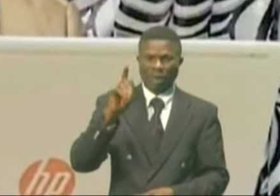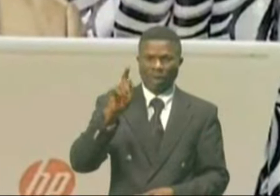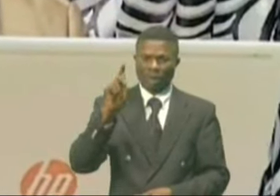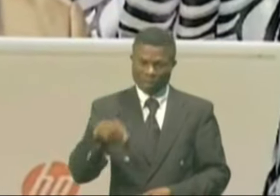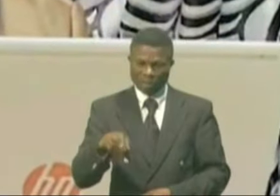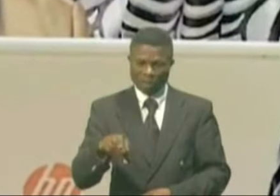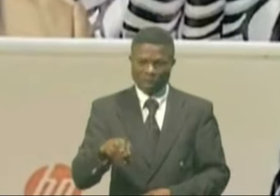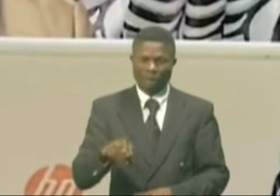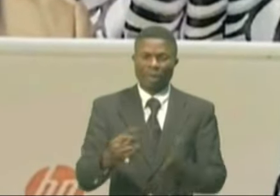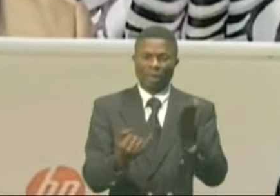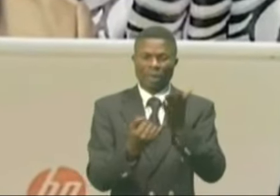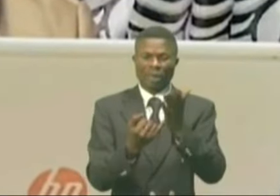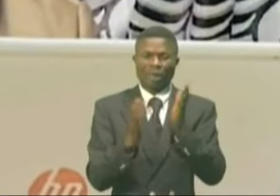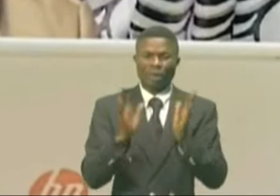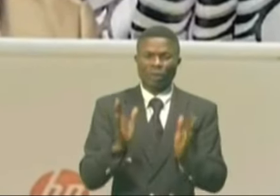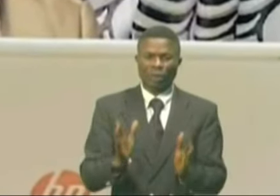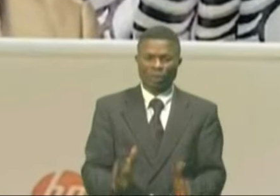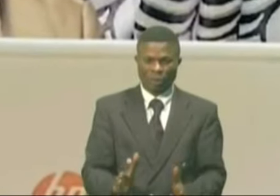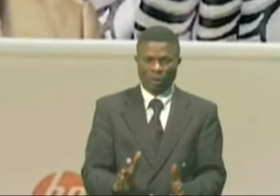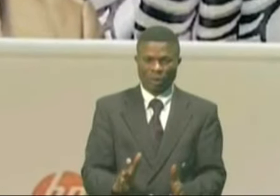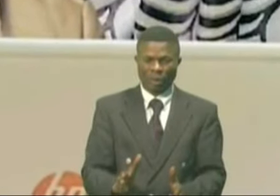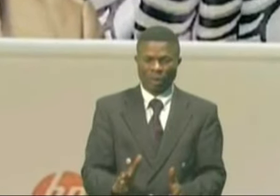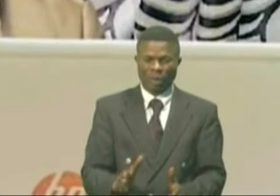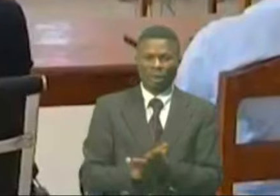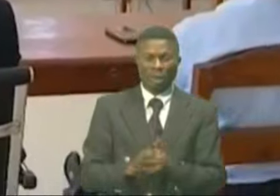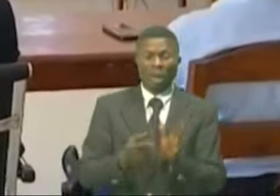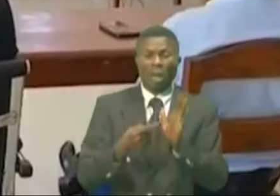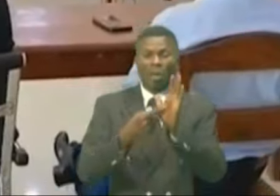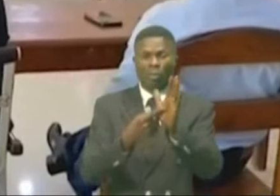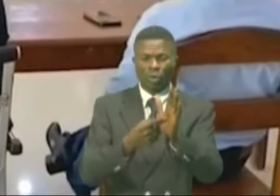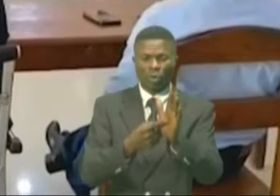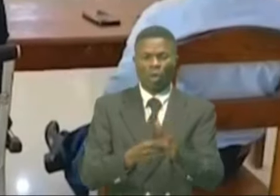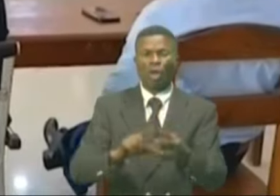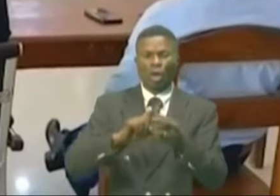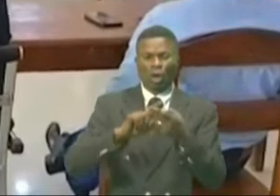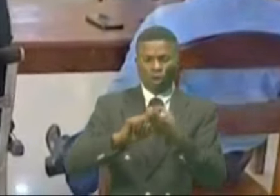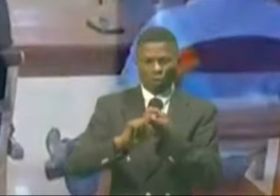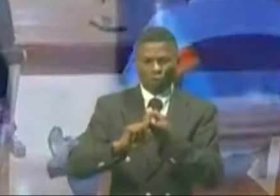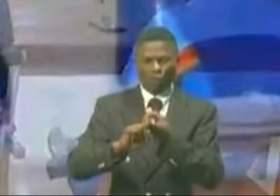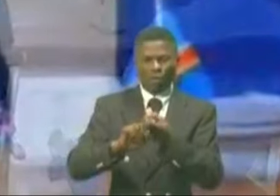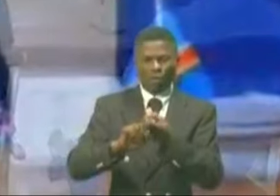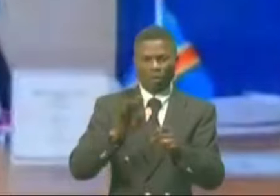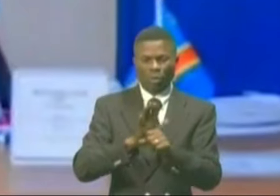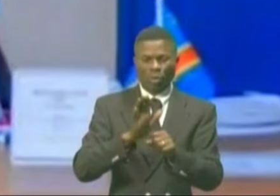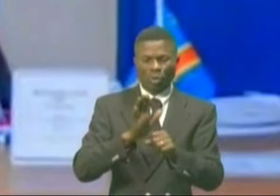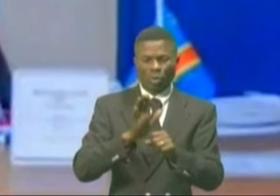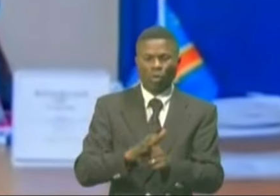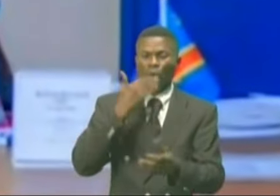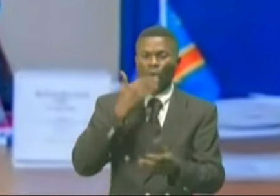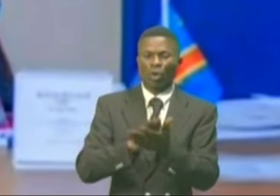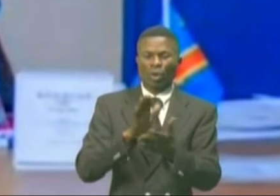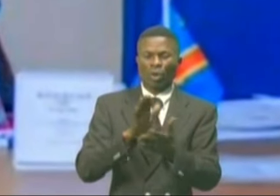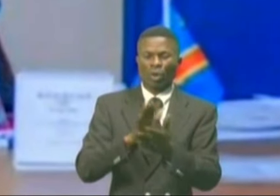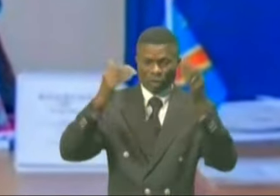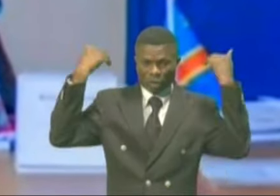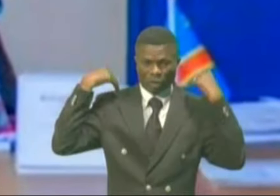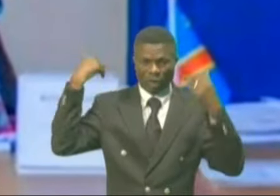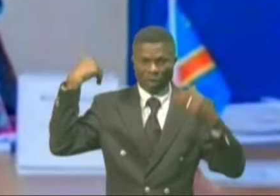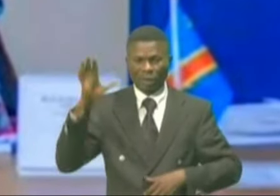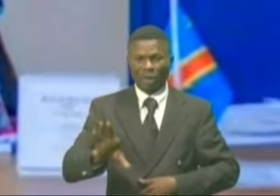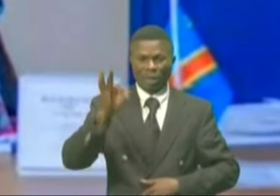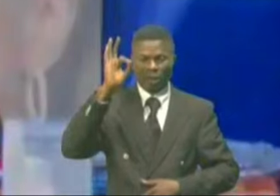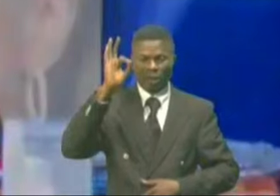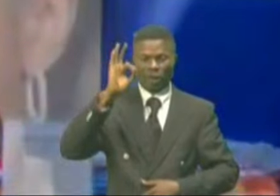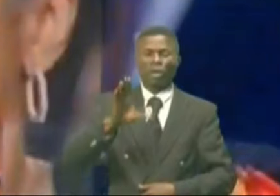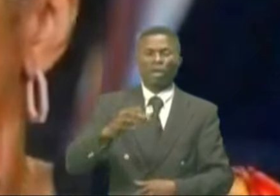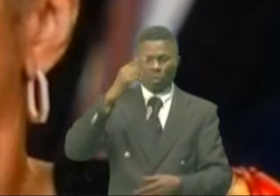ingénieur Sylvain Alongo Longomba, à faire preuve de gratitude à l'endroit du chef de l'État pour les choix portés sur les dignes filles et